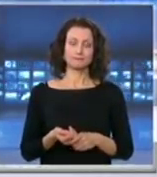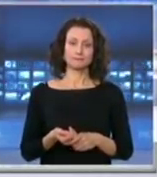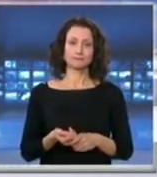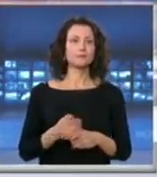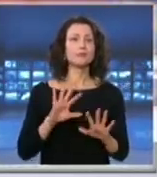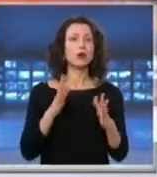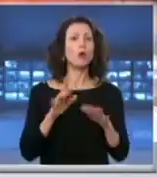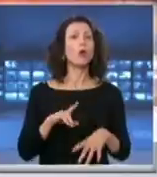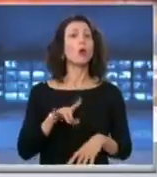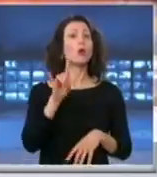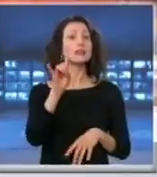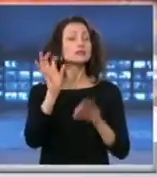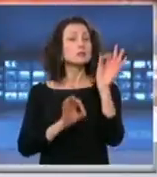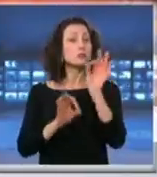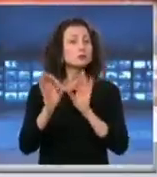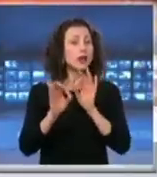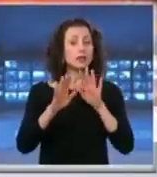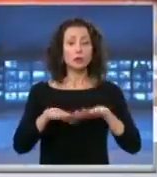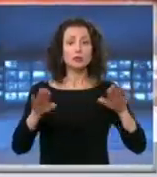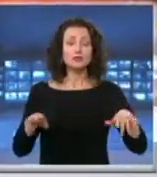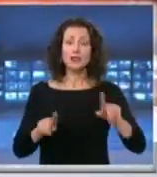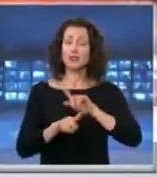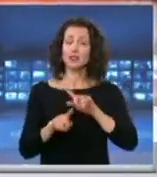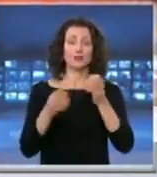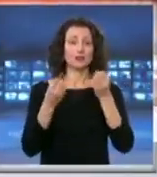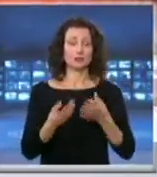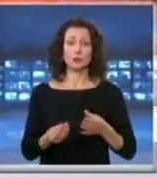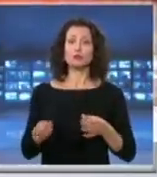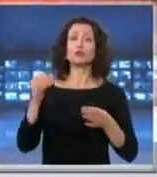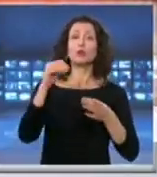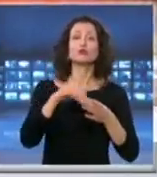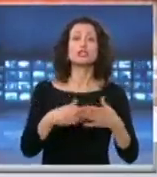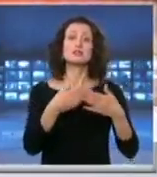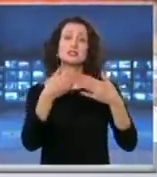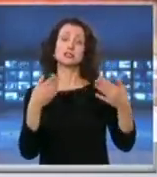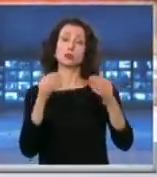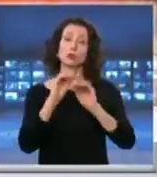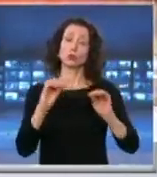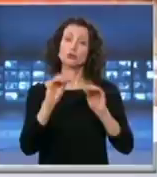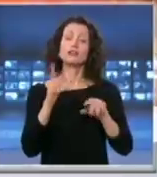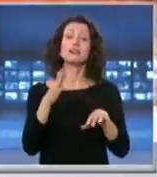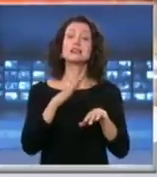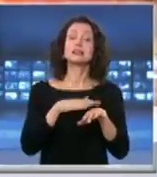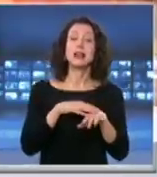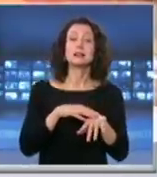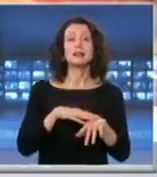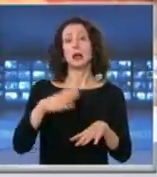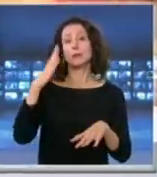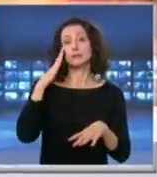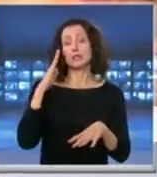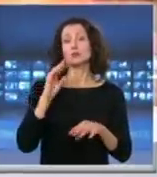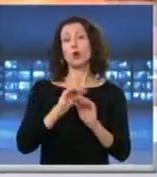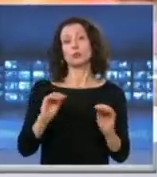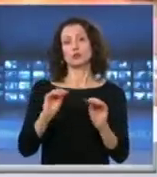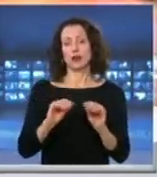Около 10% от децата у нас нямат възможност да участват в дистанционното обучение. Данните са на Министерството на образованието. А